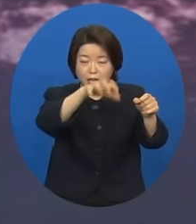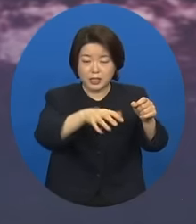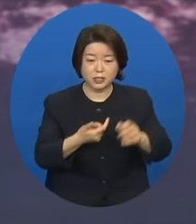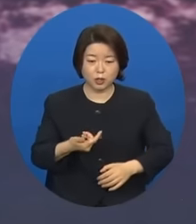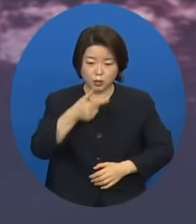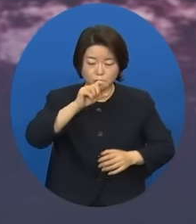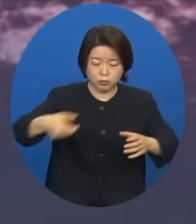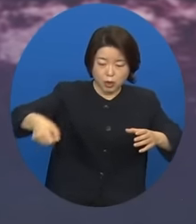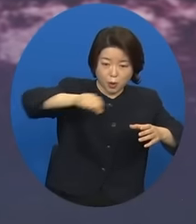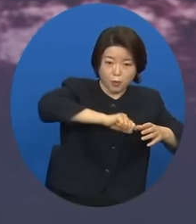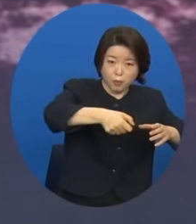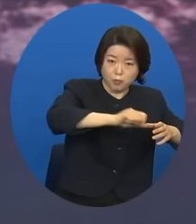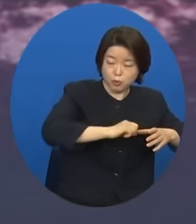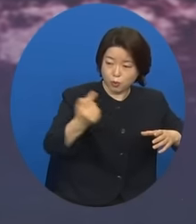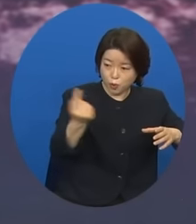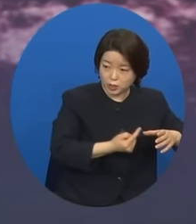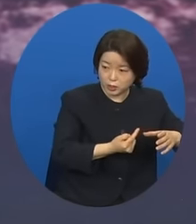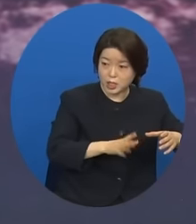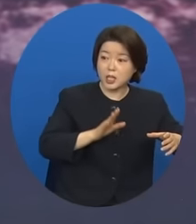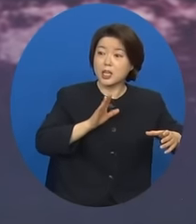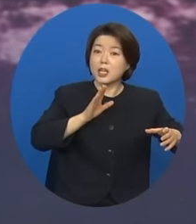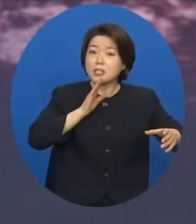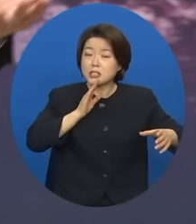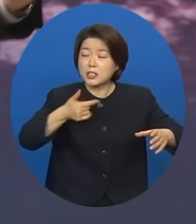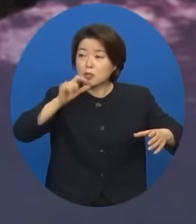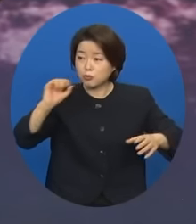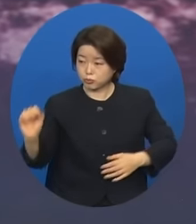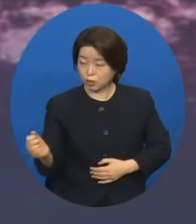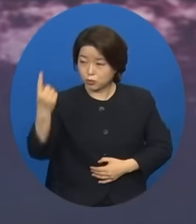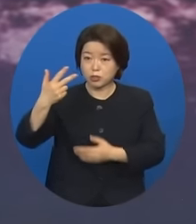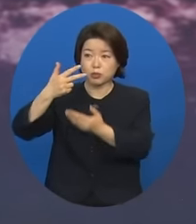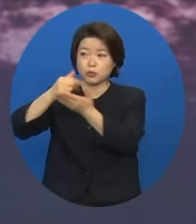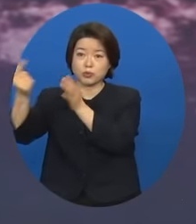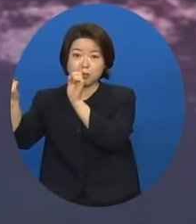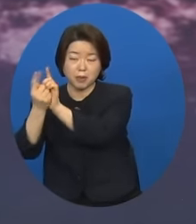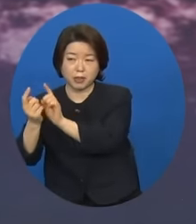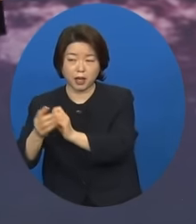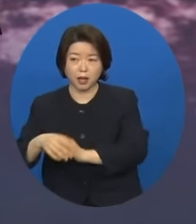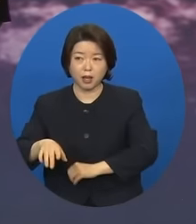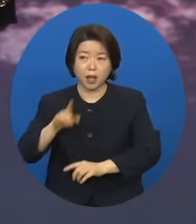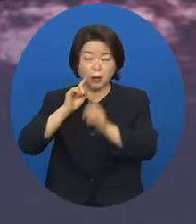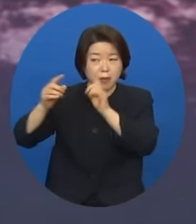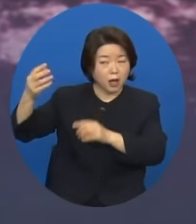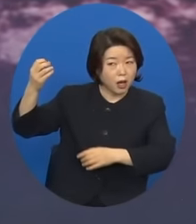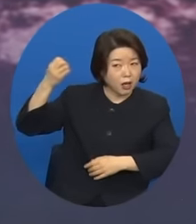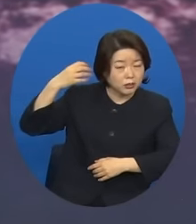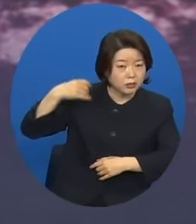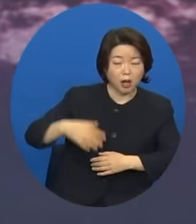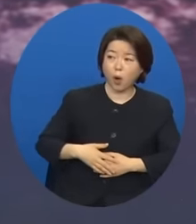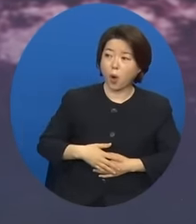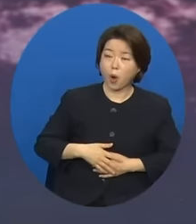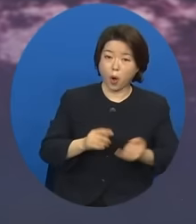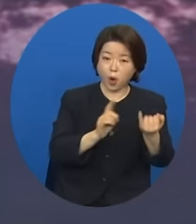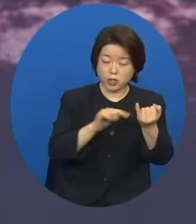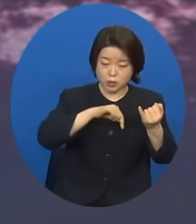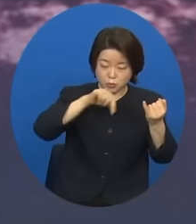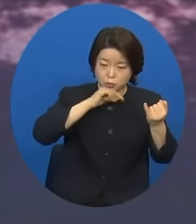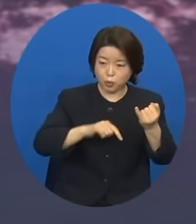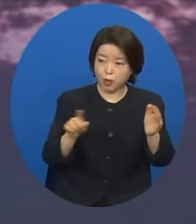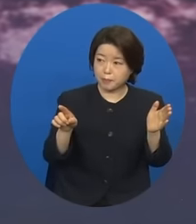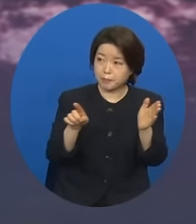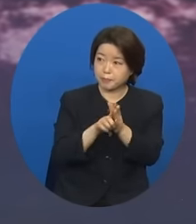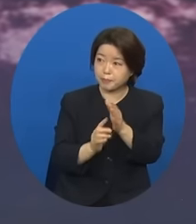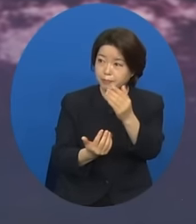진짜 그 물의 근원이신 주님을 만나요 말씀을 듣다가 그녀 안에 믿음이 생기고 그